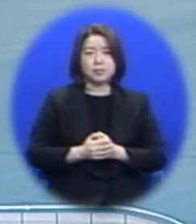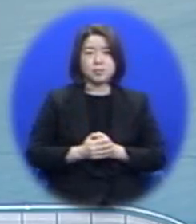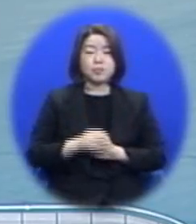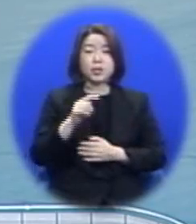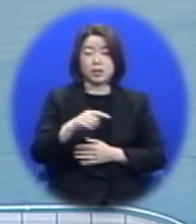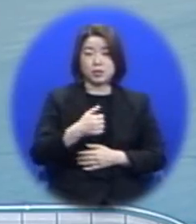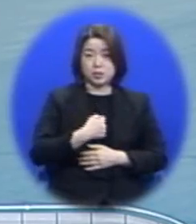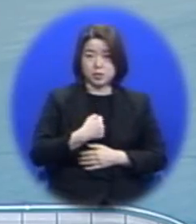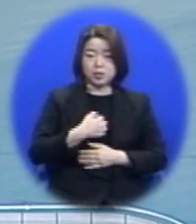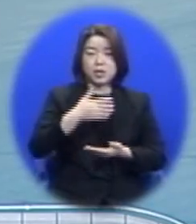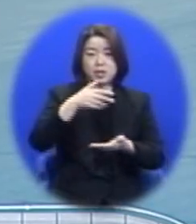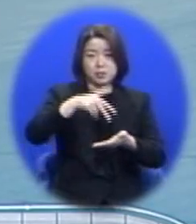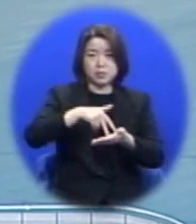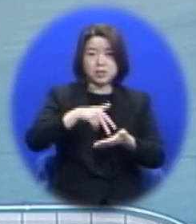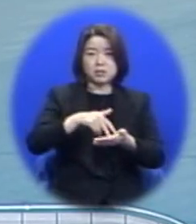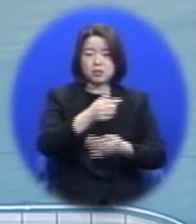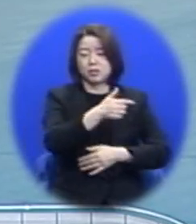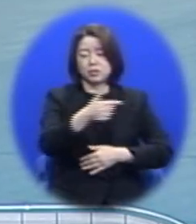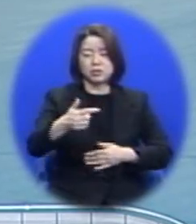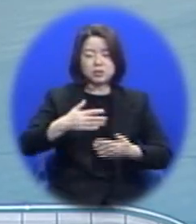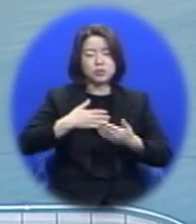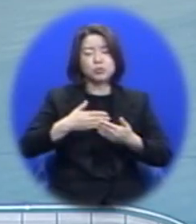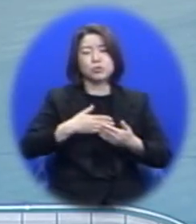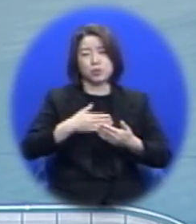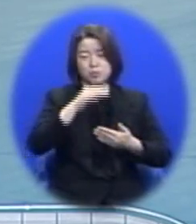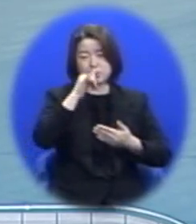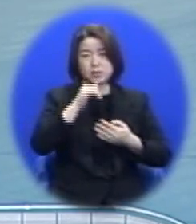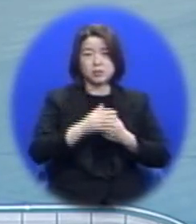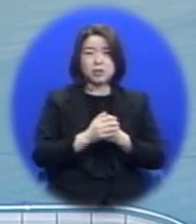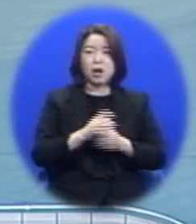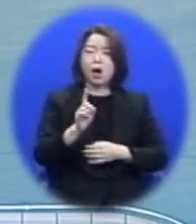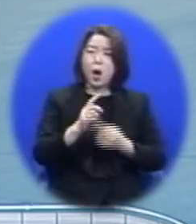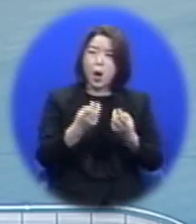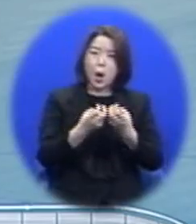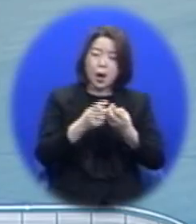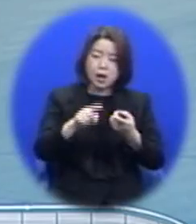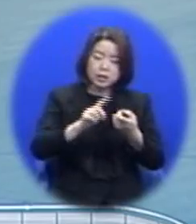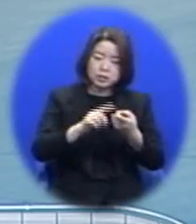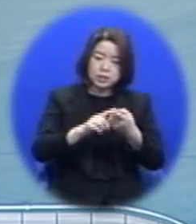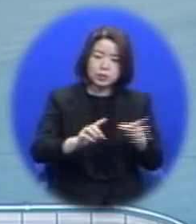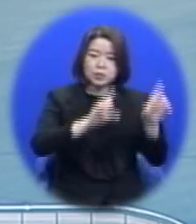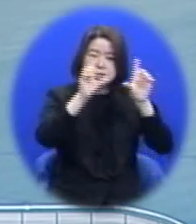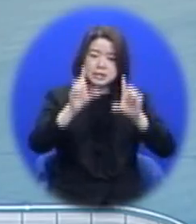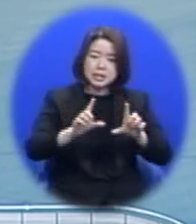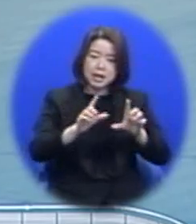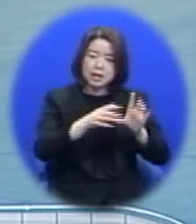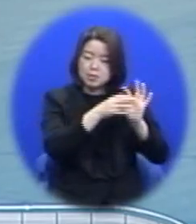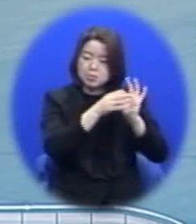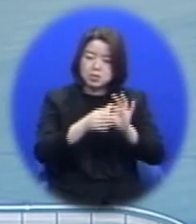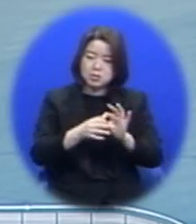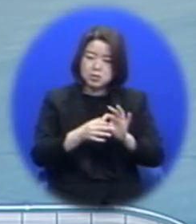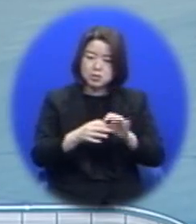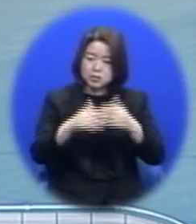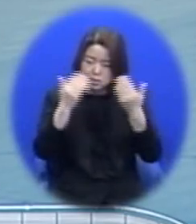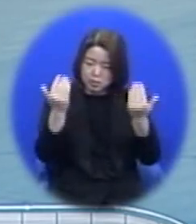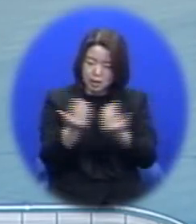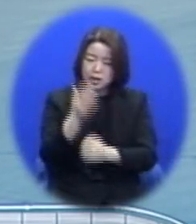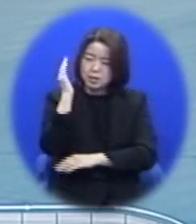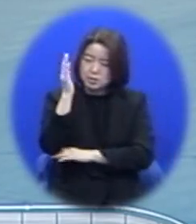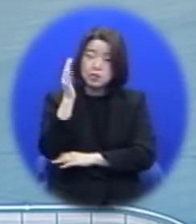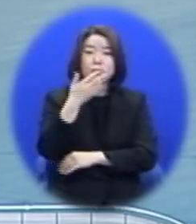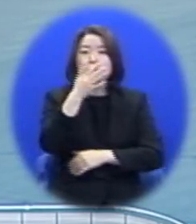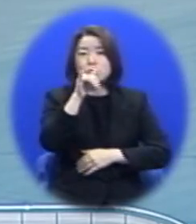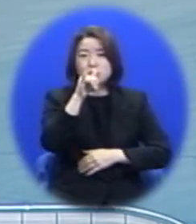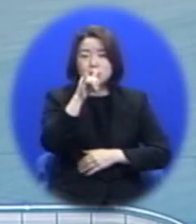그것은 저에게 있어서 큰 두려움이었어요. 어떻게 내가 그대로 다 살면서 설교할 수 있겠나?